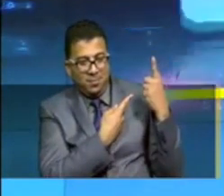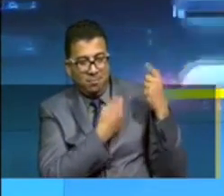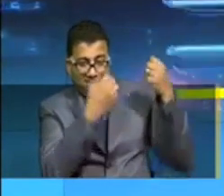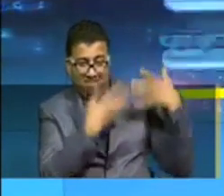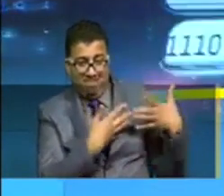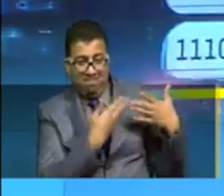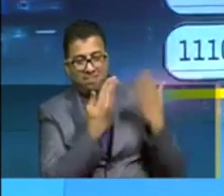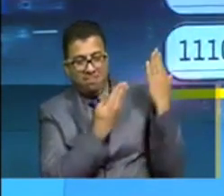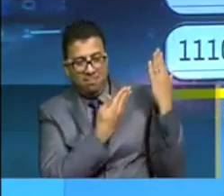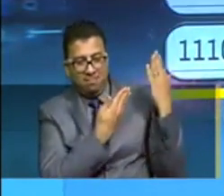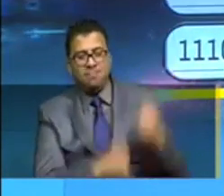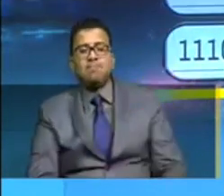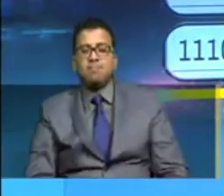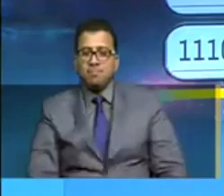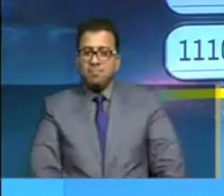ظاهرة أمامكم.